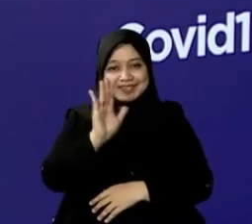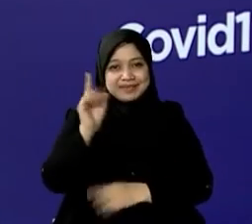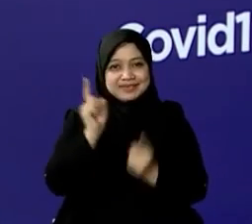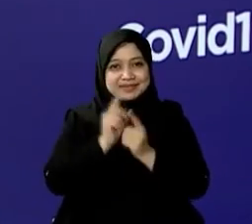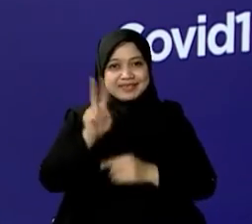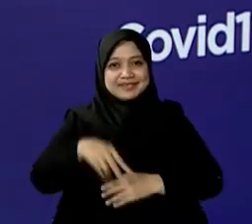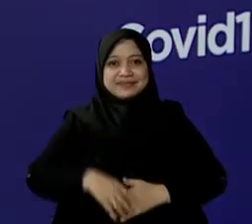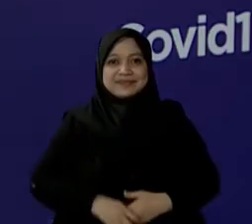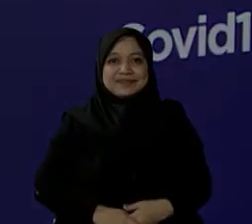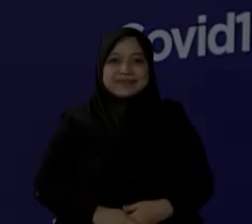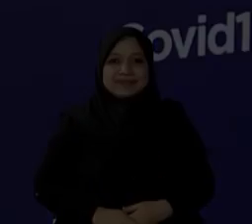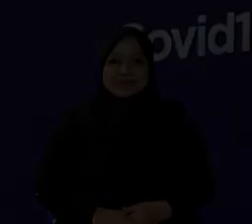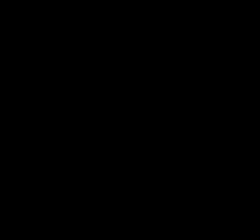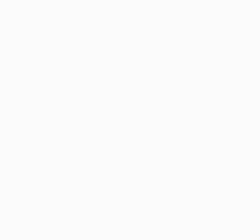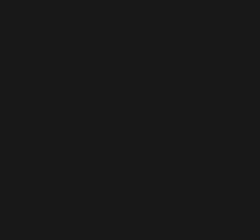jumpa